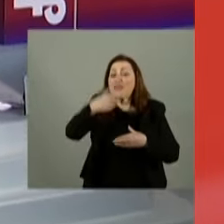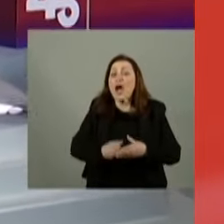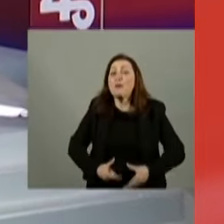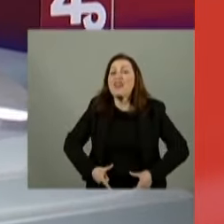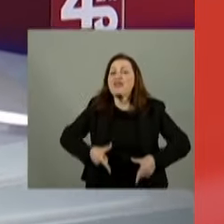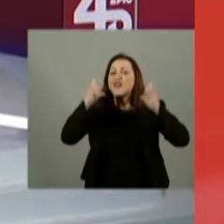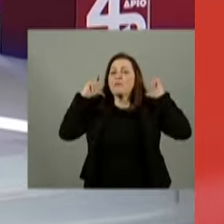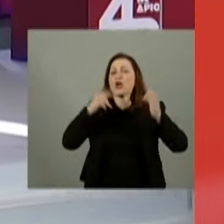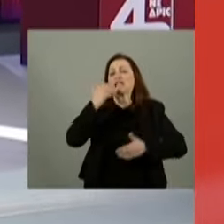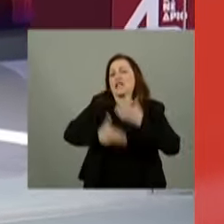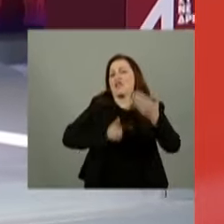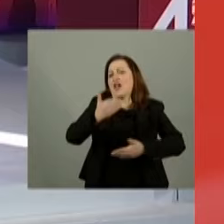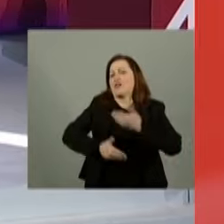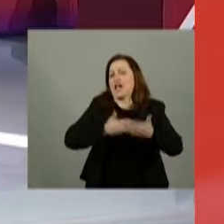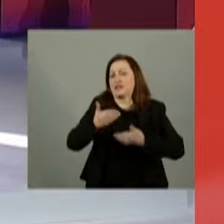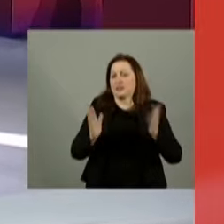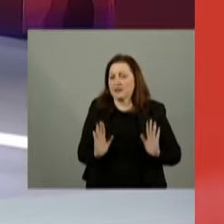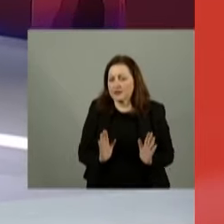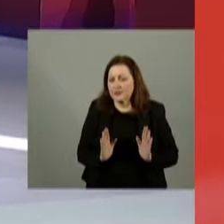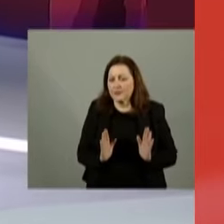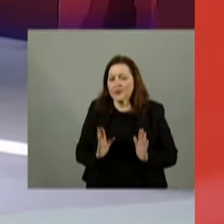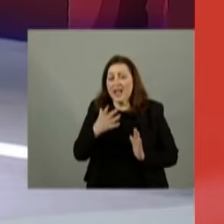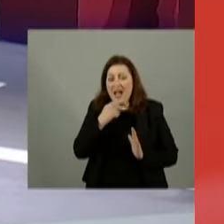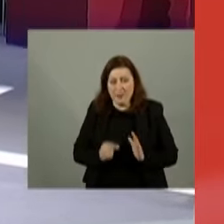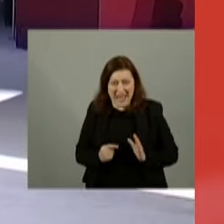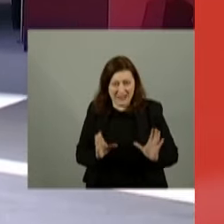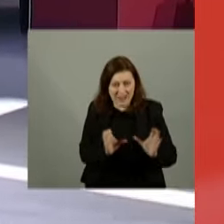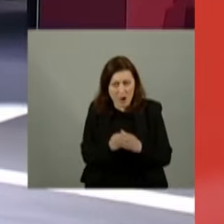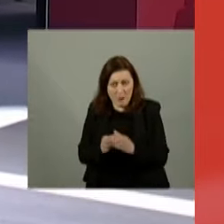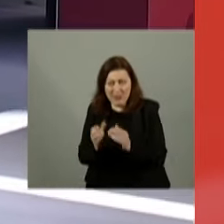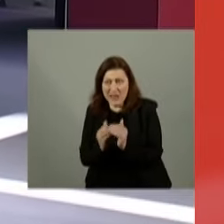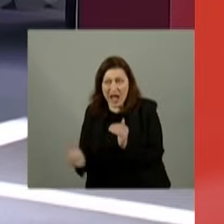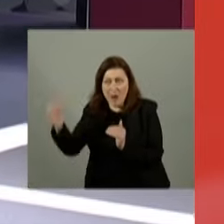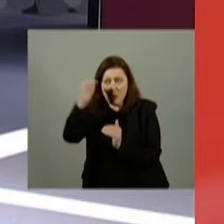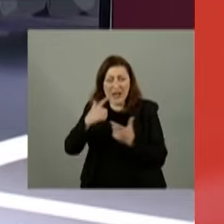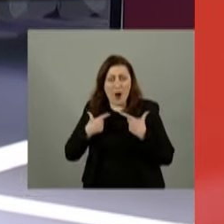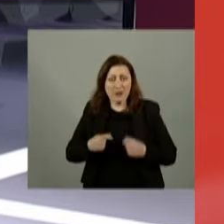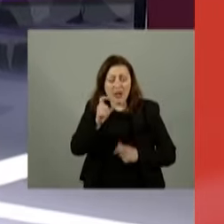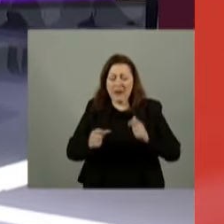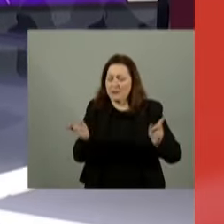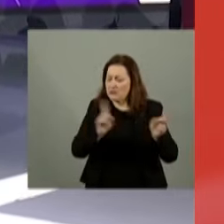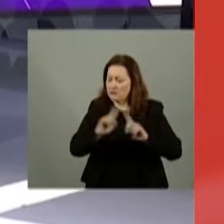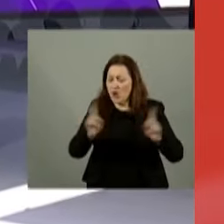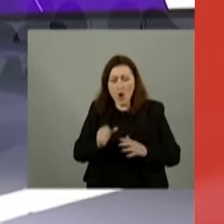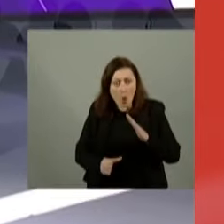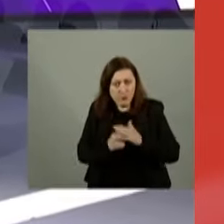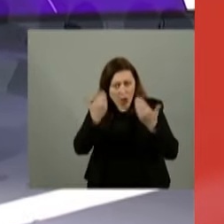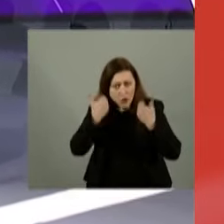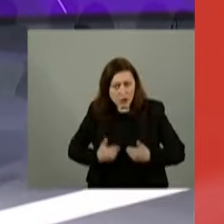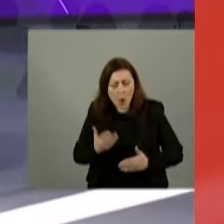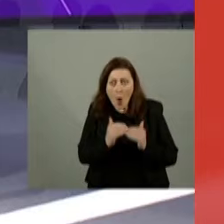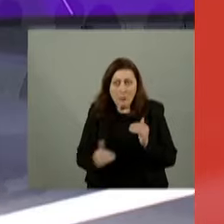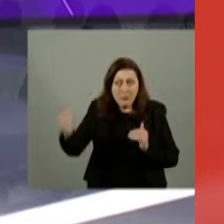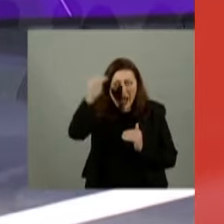λύσει και με πολιτικούς επιστήμονες, πολιτικούς αναλυτές, δημοσκόπους κτλ. Και ανεξάρτητα από το αν το παραδέχονται οι ισοκομματικοί του αντίπαλοι ή